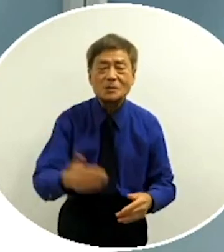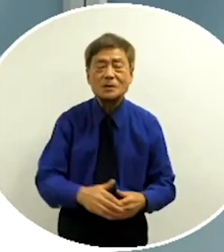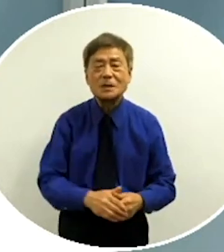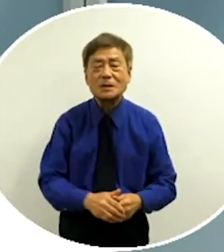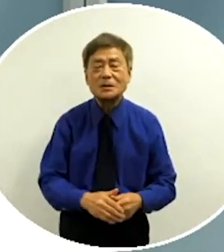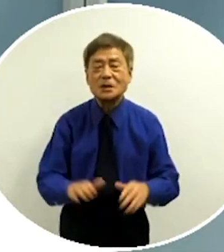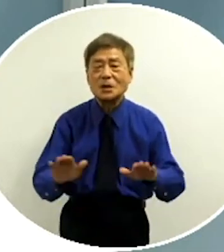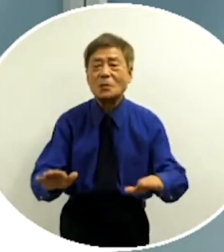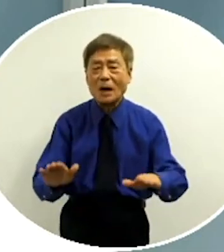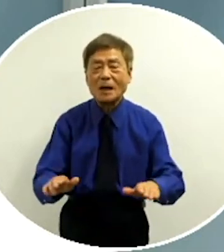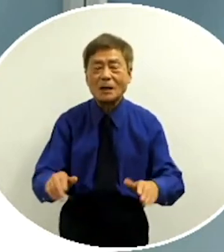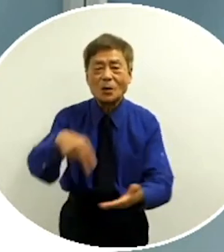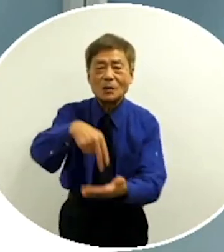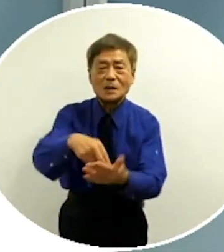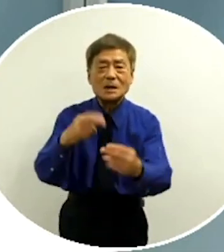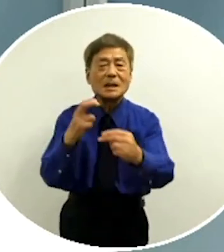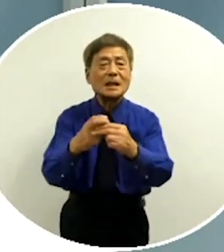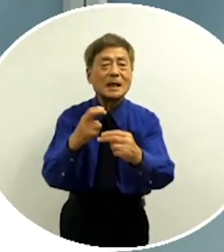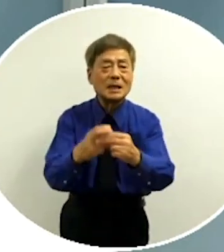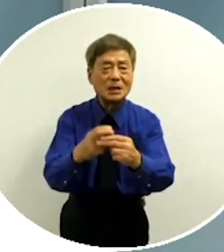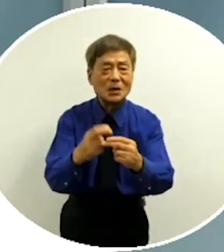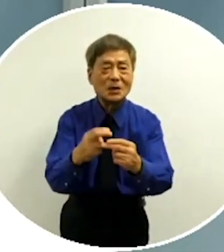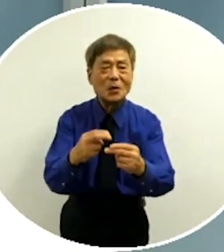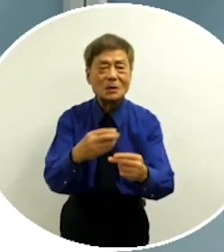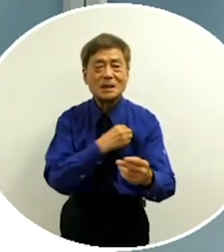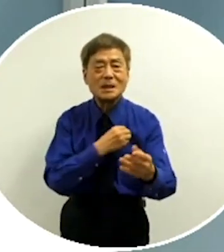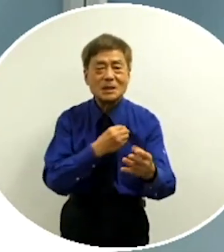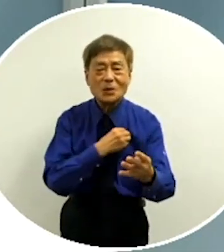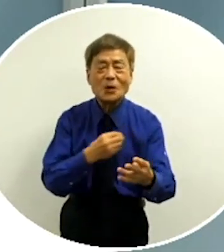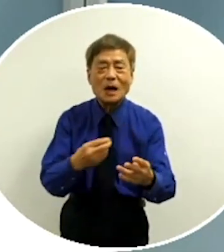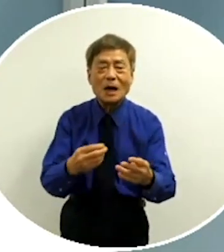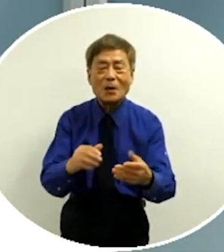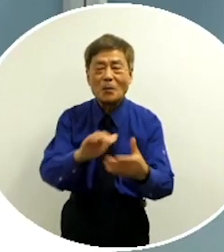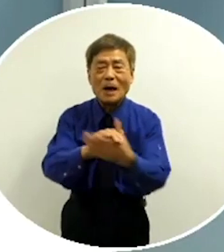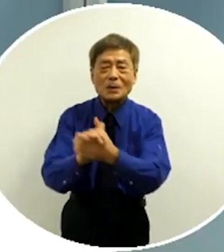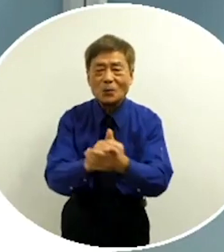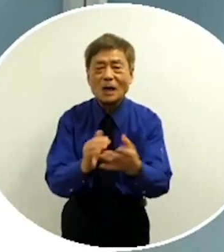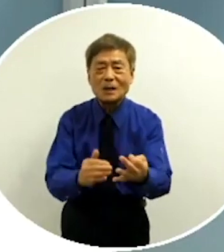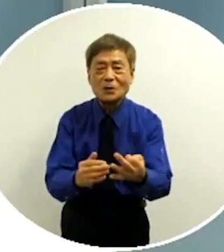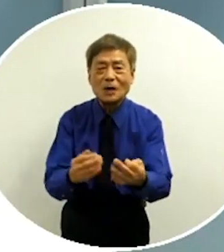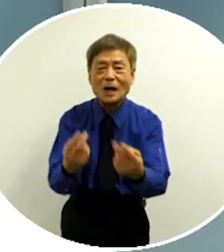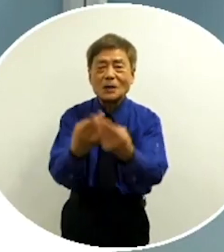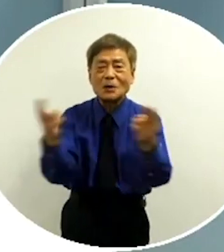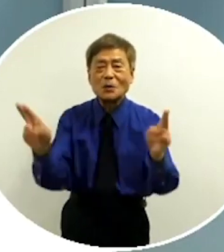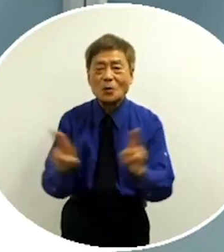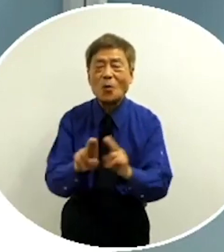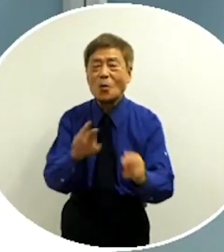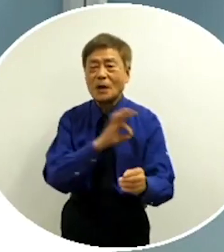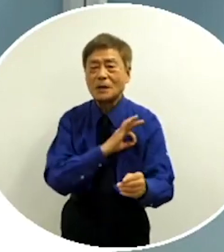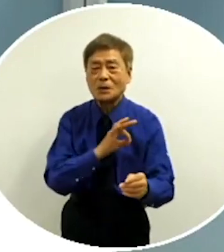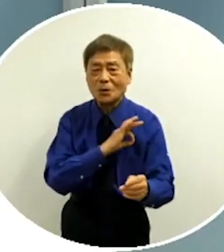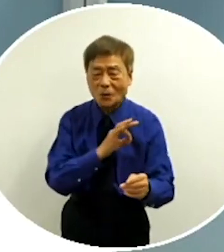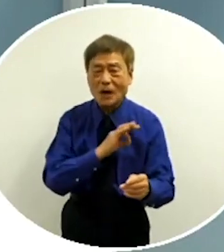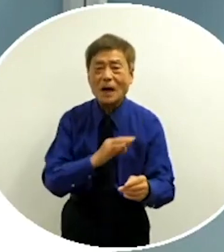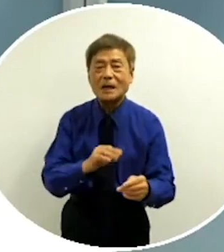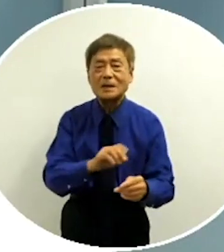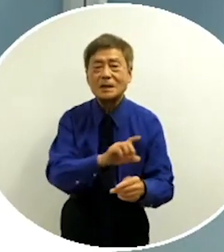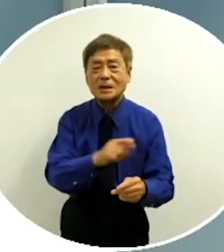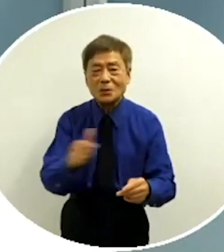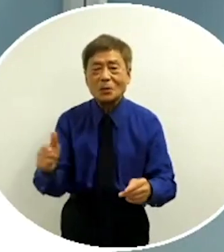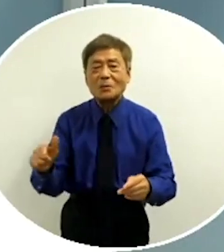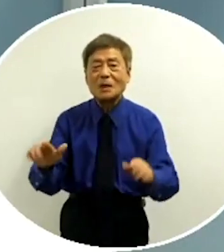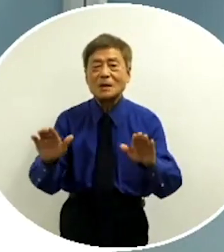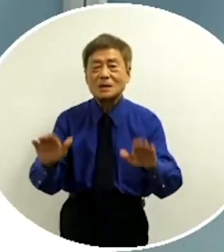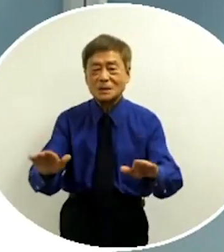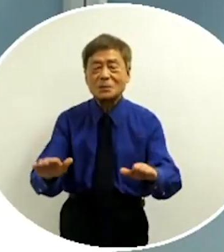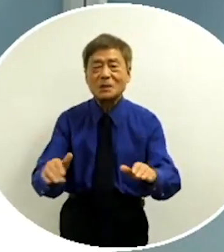が参加する法案や政策作りのぱうんいいティンや制作アップ系となど庶民の